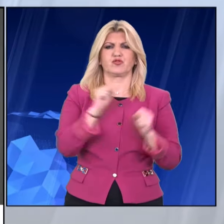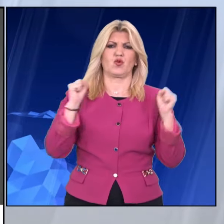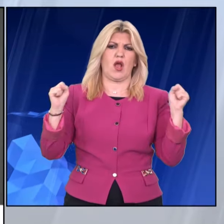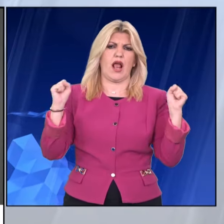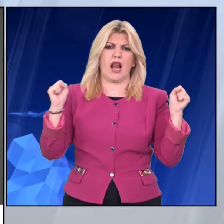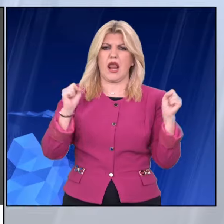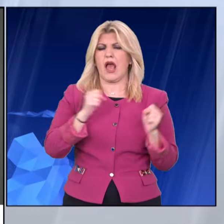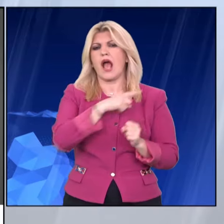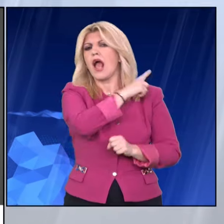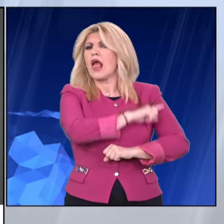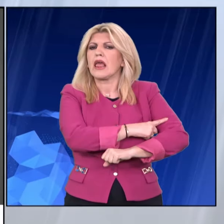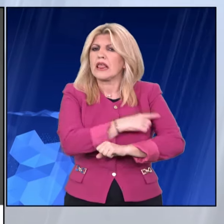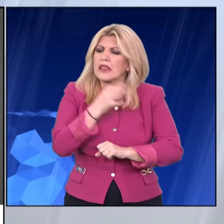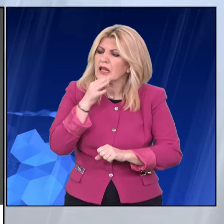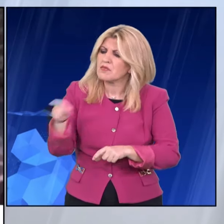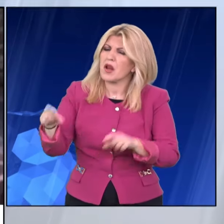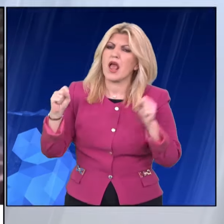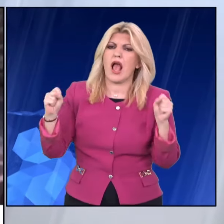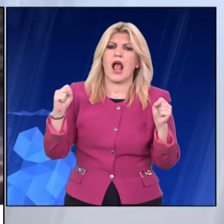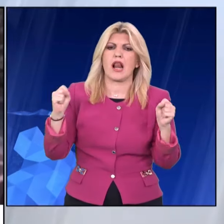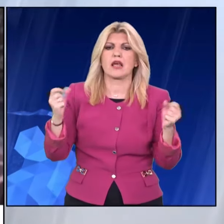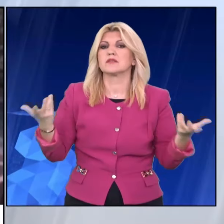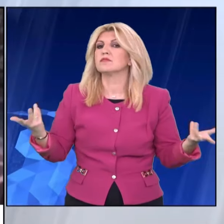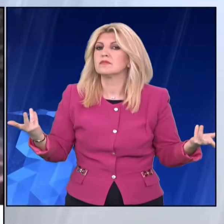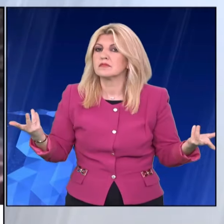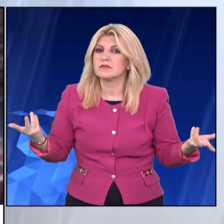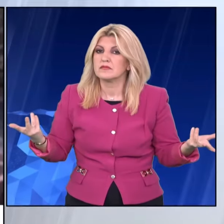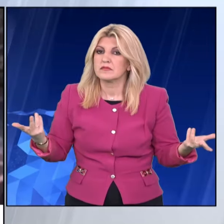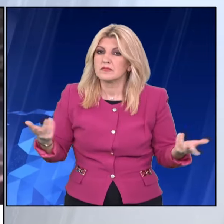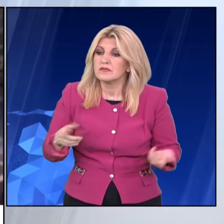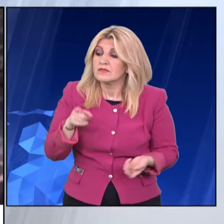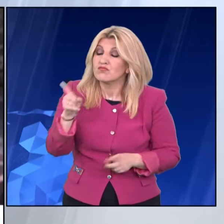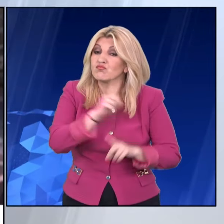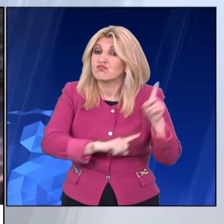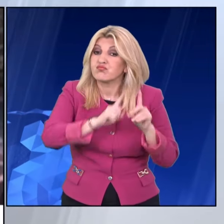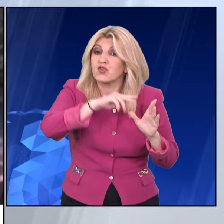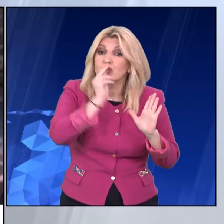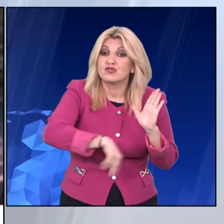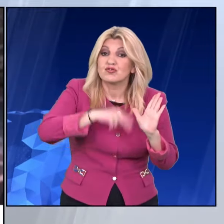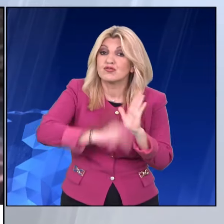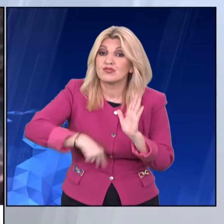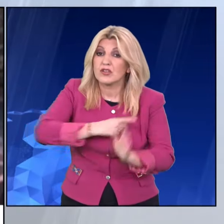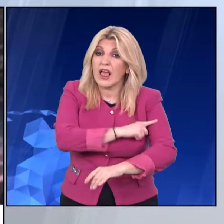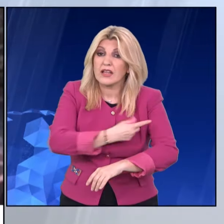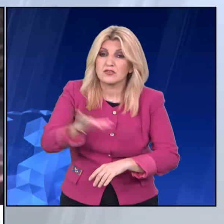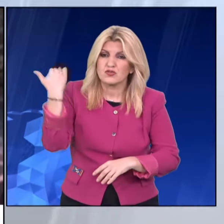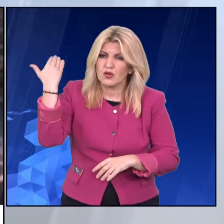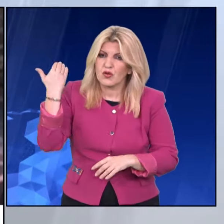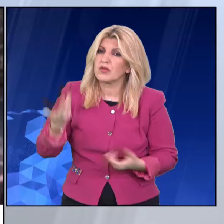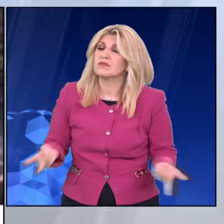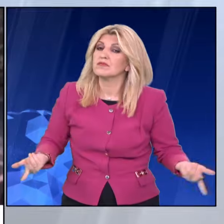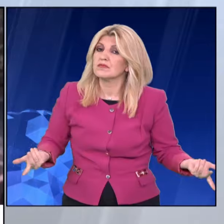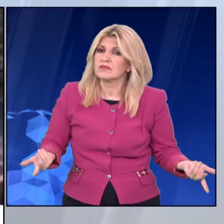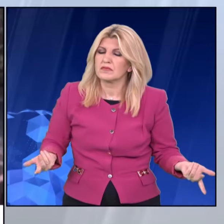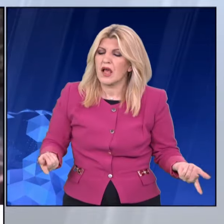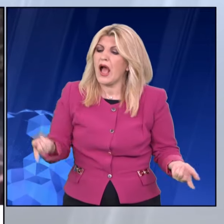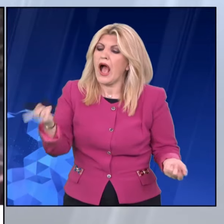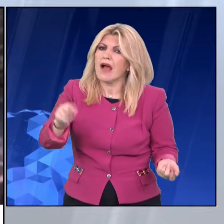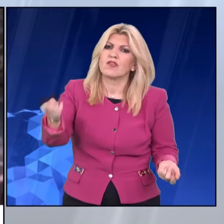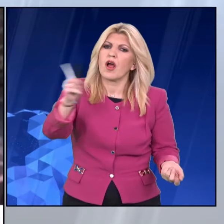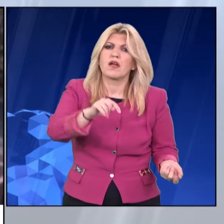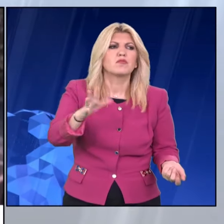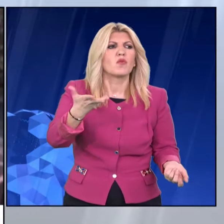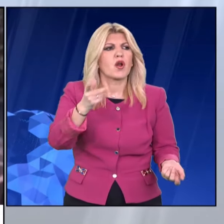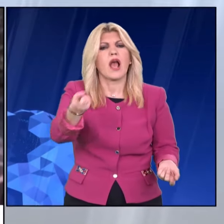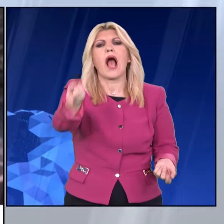γιατί είναι καλά. Αν μπορεί να φτάσει κάπου αυτό και τις υπογραφές που βάζουν, γιατί αύριο μεθαύριο μπορεί να είναι μια μαμά άλλη με